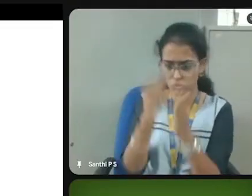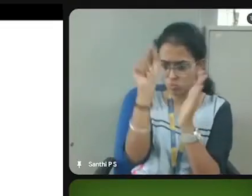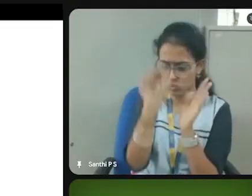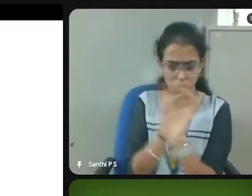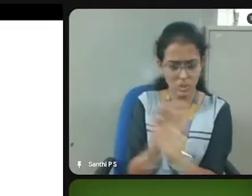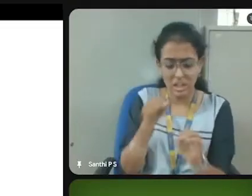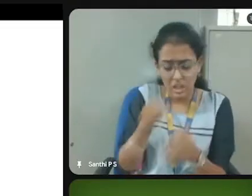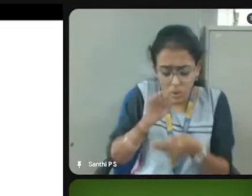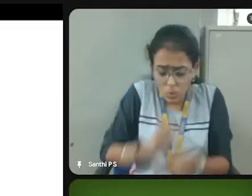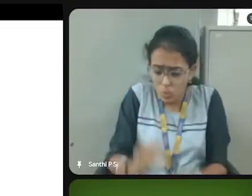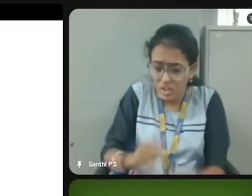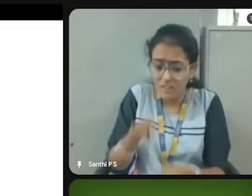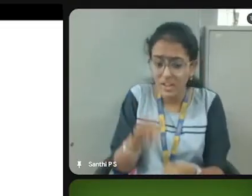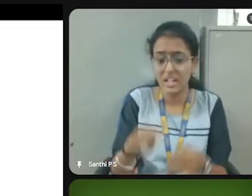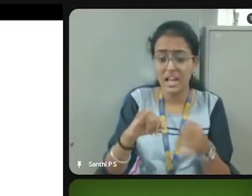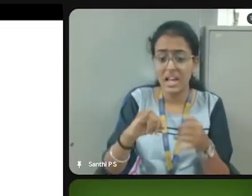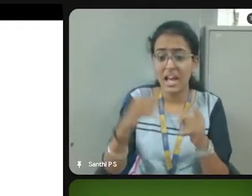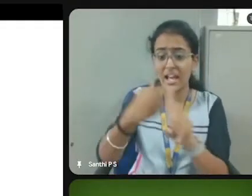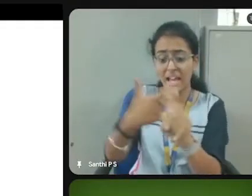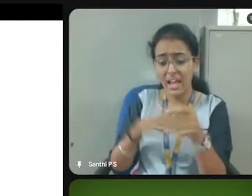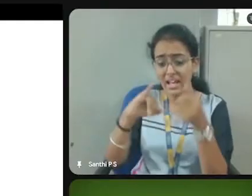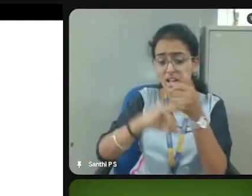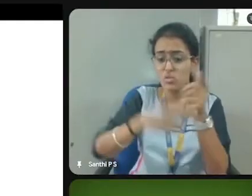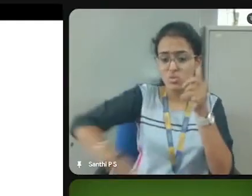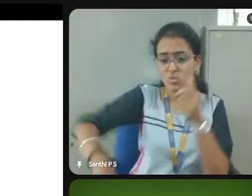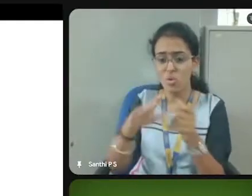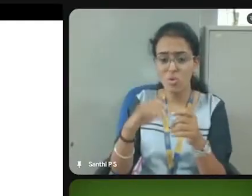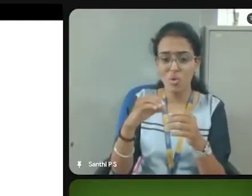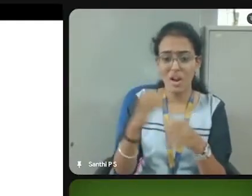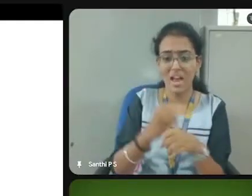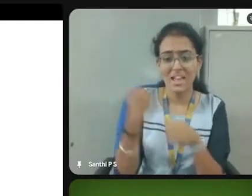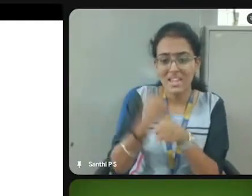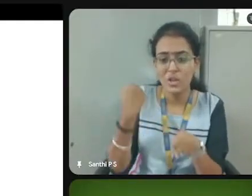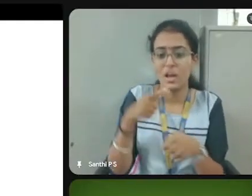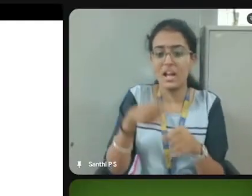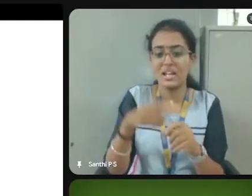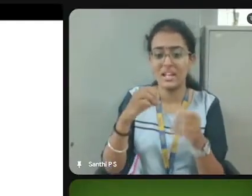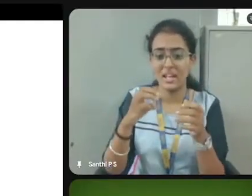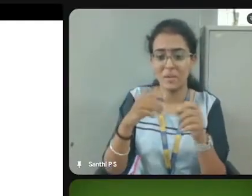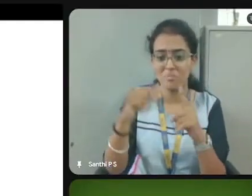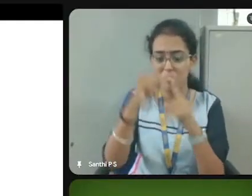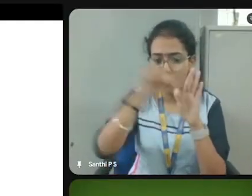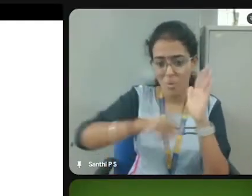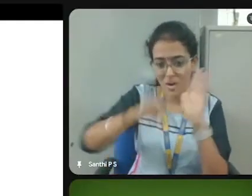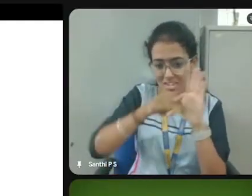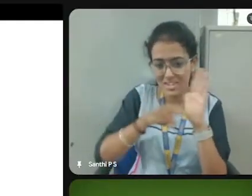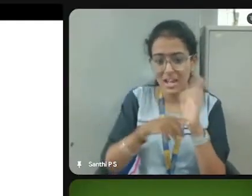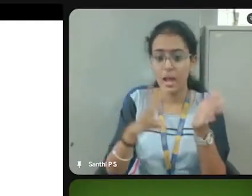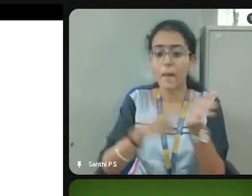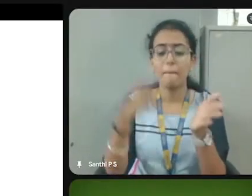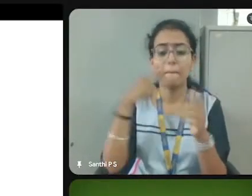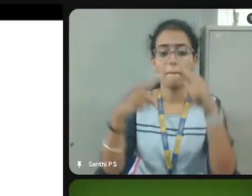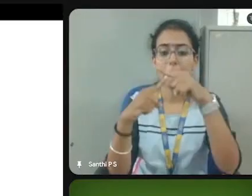വേണ്ടി കേരള സോഷ്യൽ സെക്യൂരിറ്റി മിഷൻ മിഠായി എന്ന് പറഞ്ഞിട്ടൊരു കോംപ്രഹെൻസീവ് പ്രോഗ്രാം നിലവിലുണ്ട്. അതിനകത്ത് 18